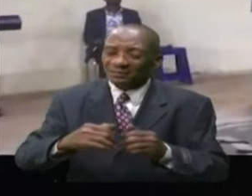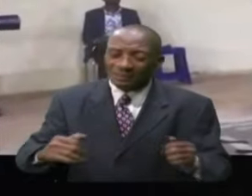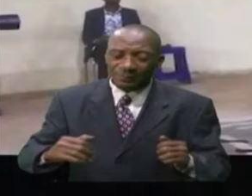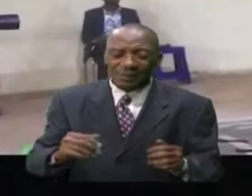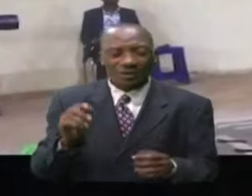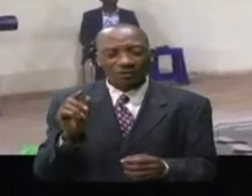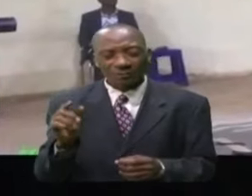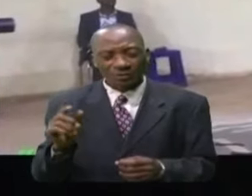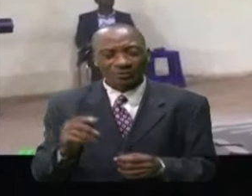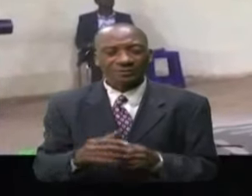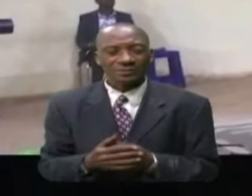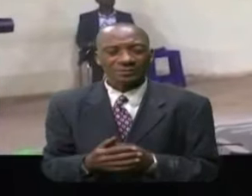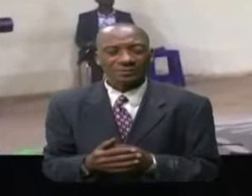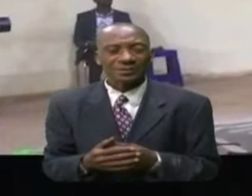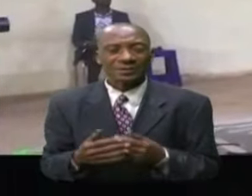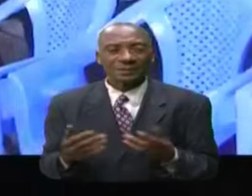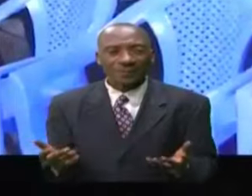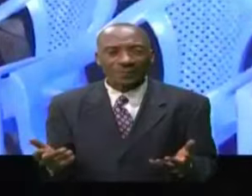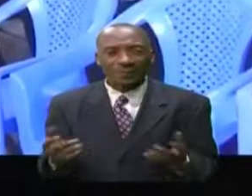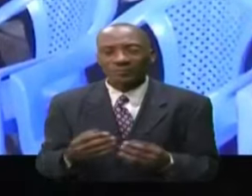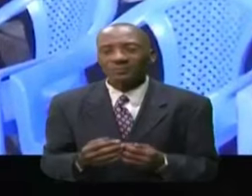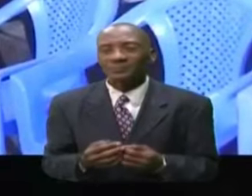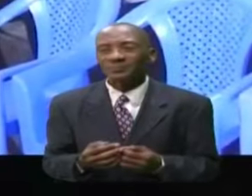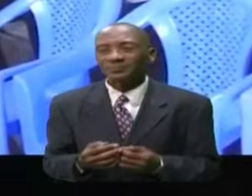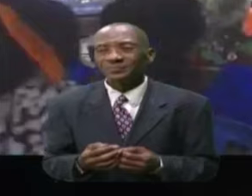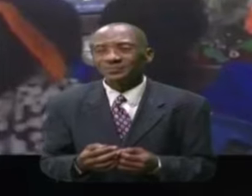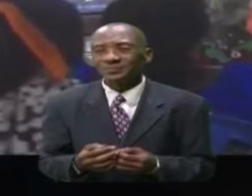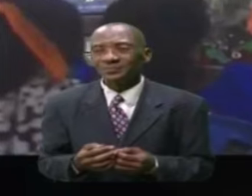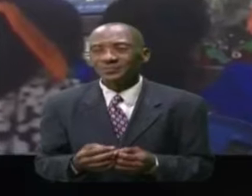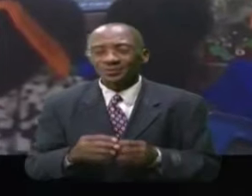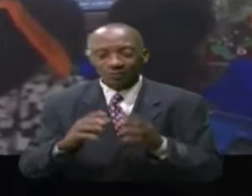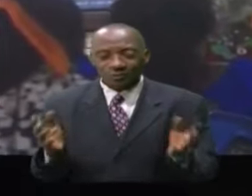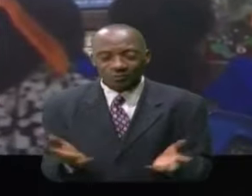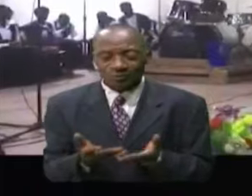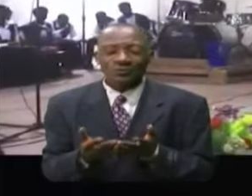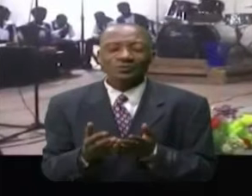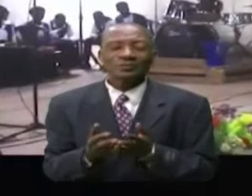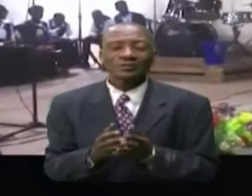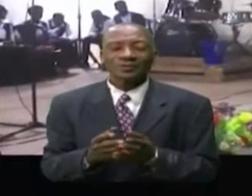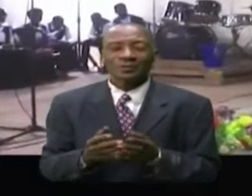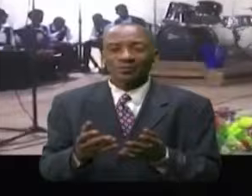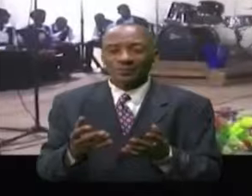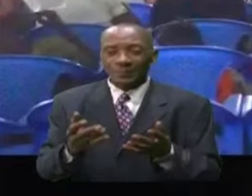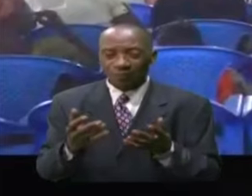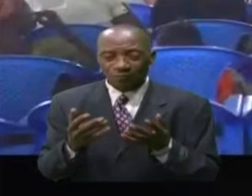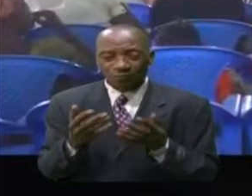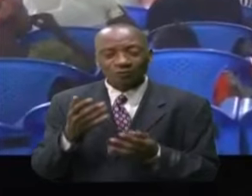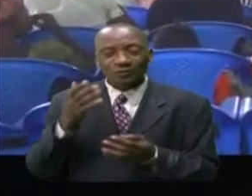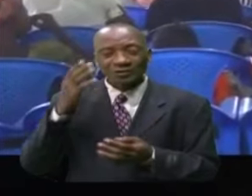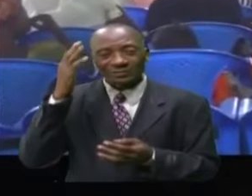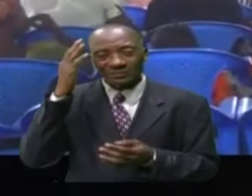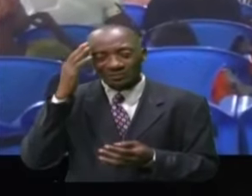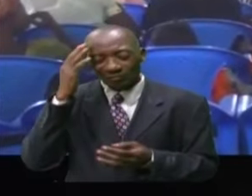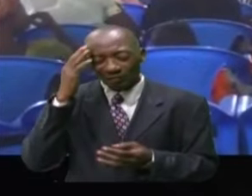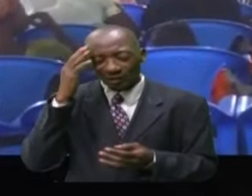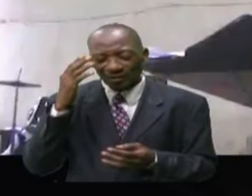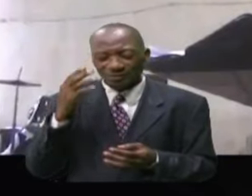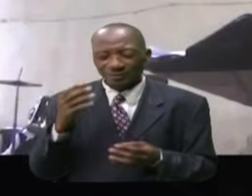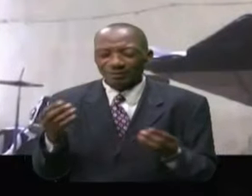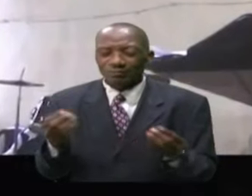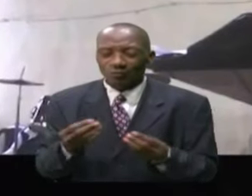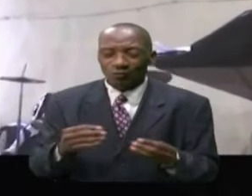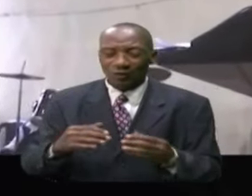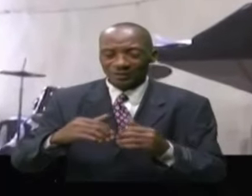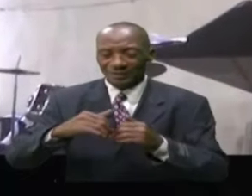de savoir un chrétien peut-il exercer la politique. Après du bien fondé et de l'inconvénient, avec des